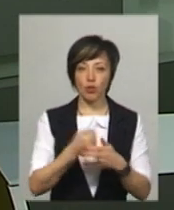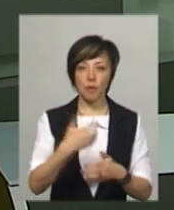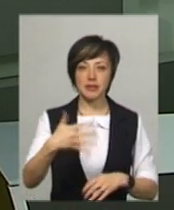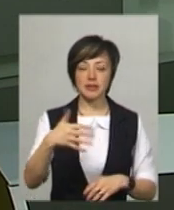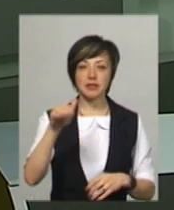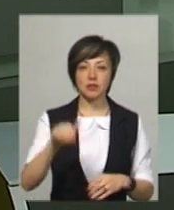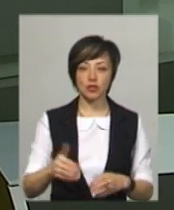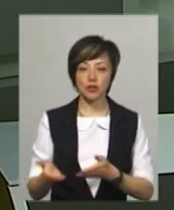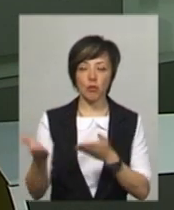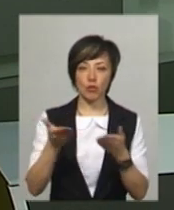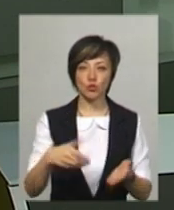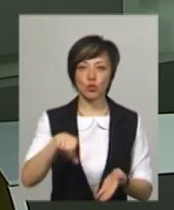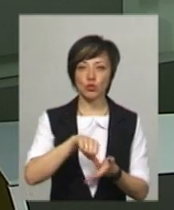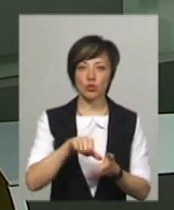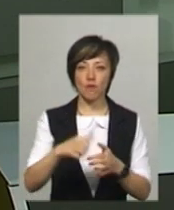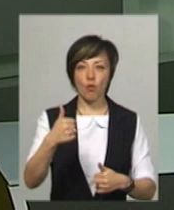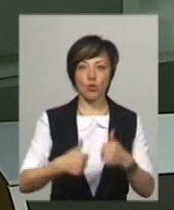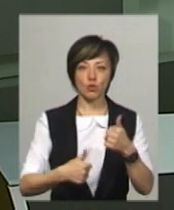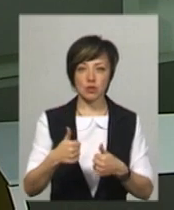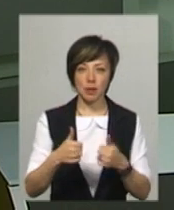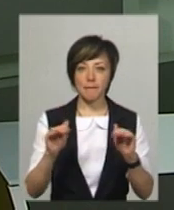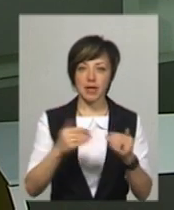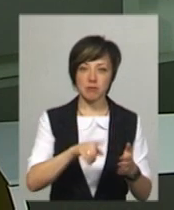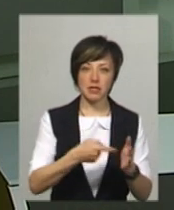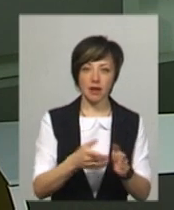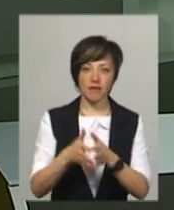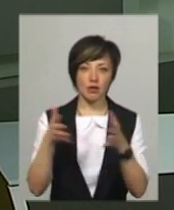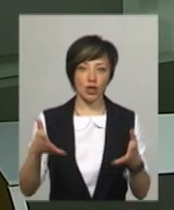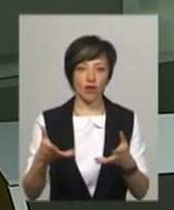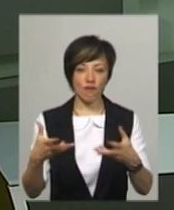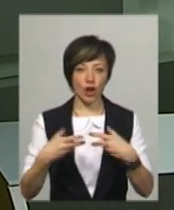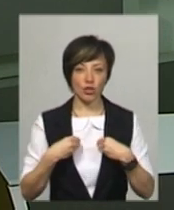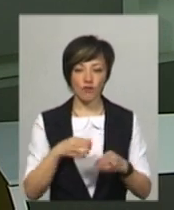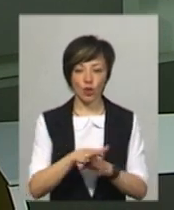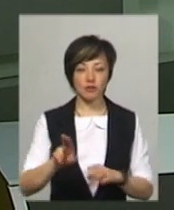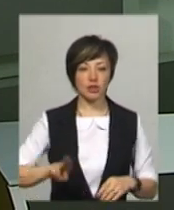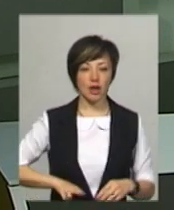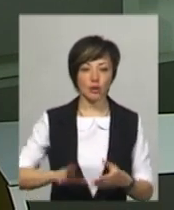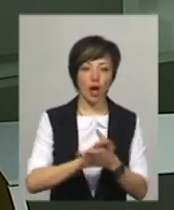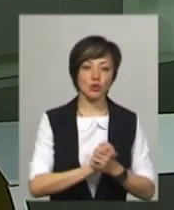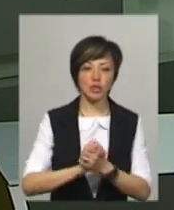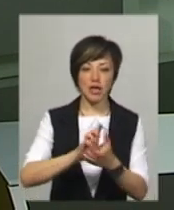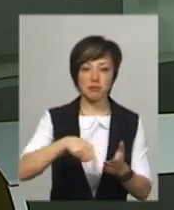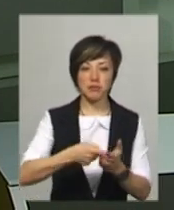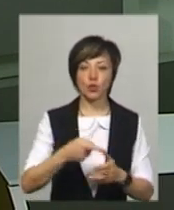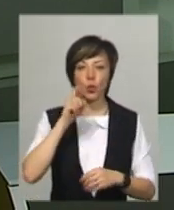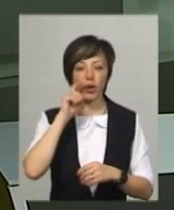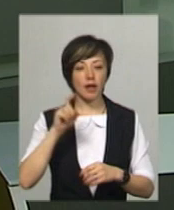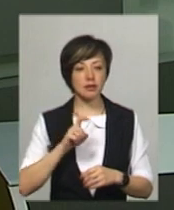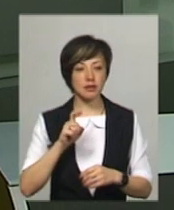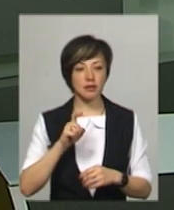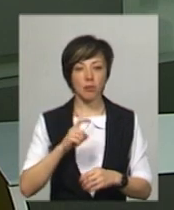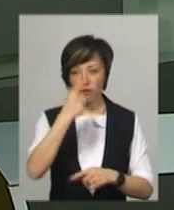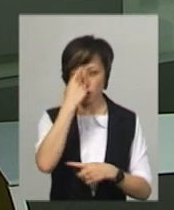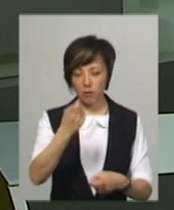50 тисяч запрошують до участі у конкурсі «Малі міста – великі враження». Виконавчий директор Асоціації міст України Олександр